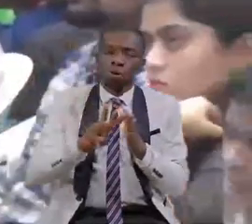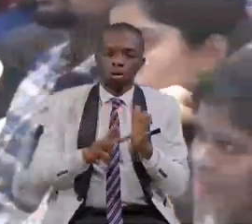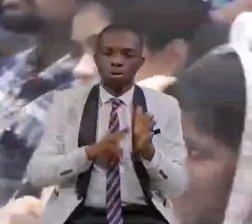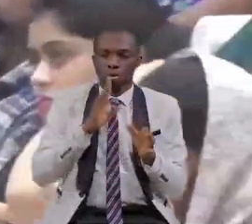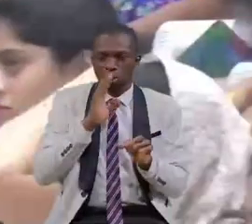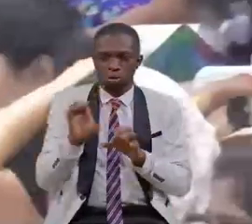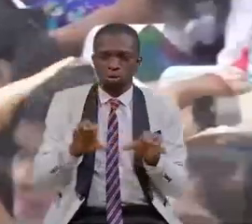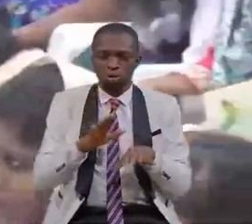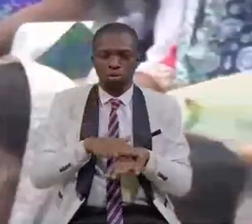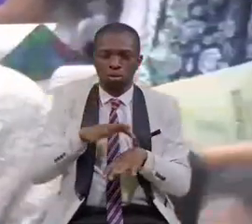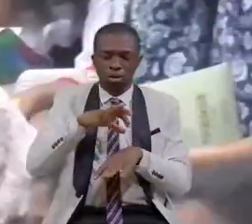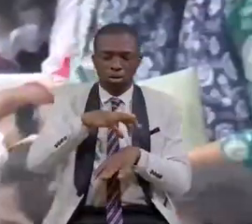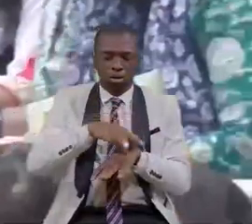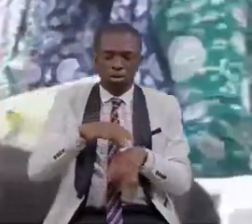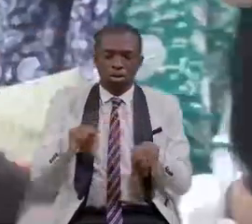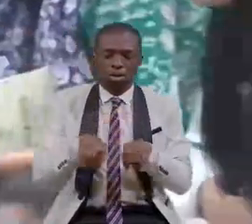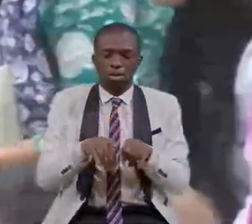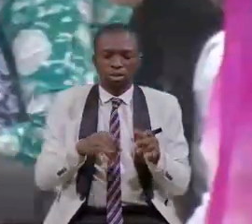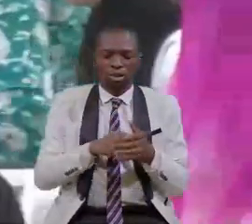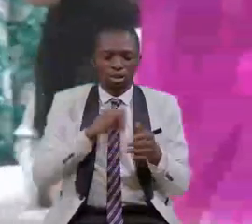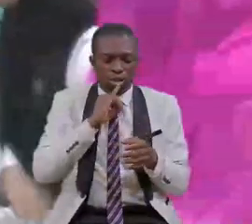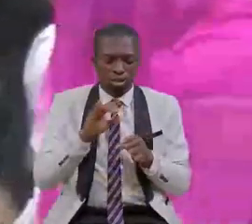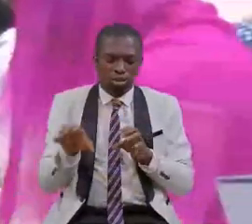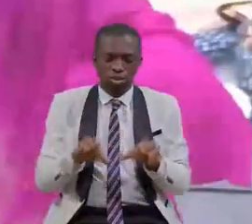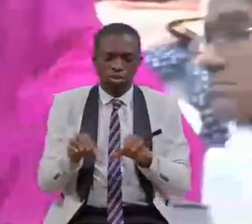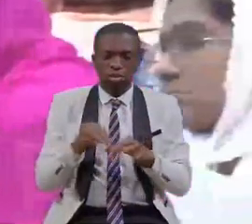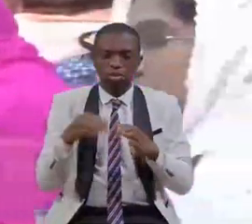que ta volonté soit faite sur la terre comme au ciel.